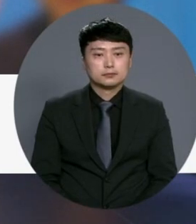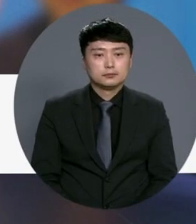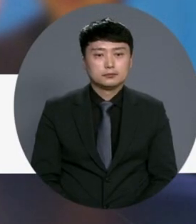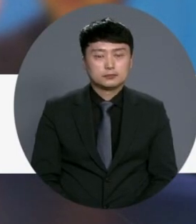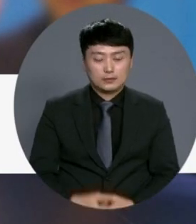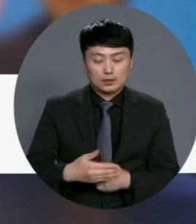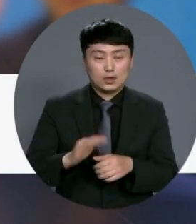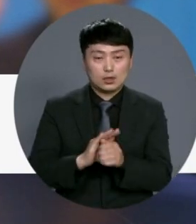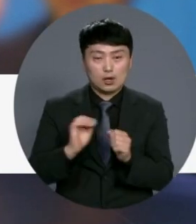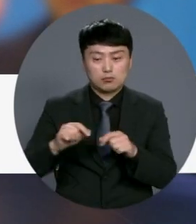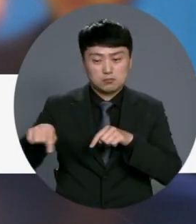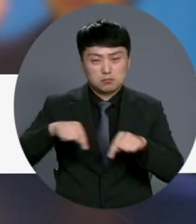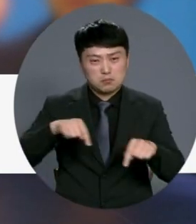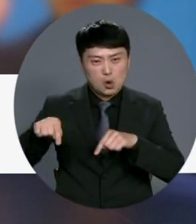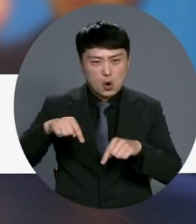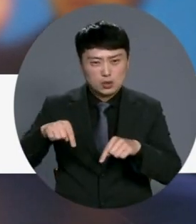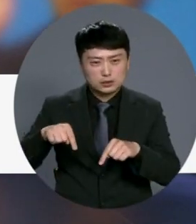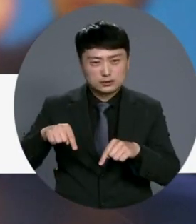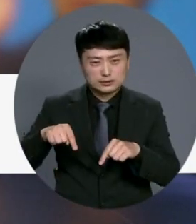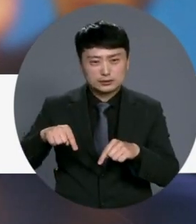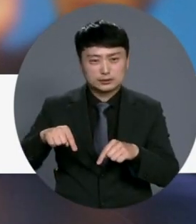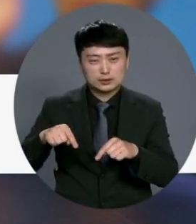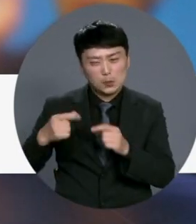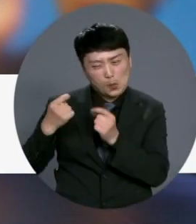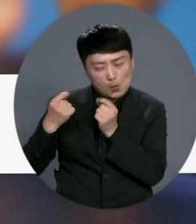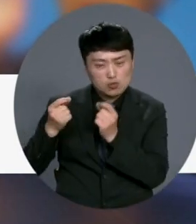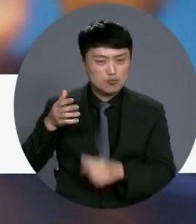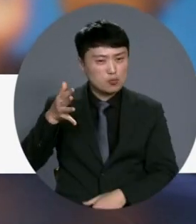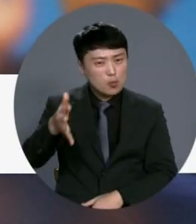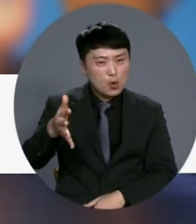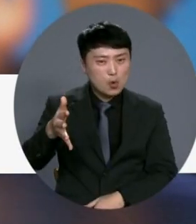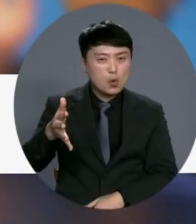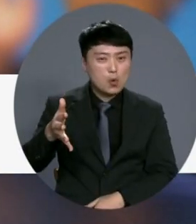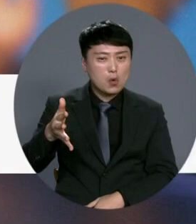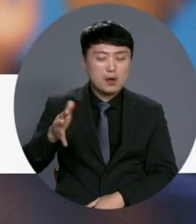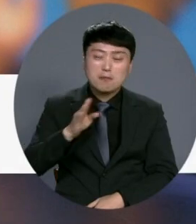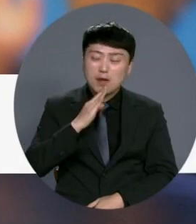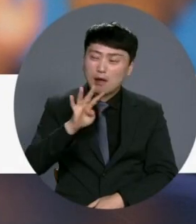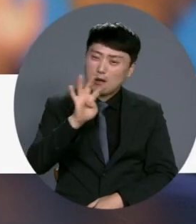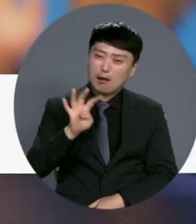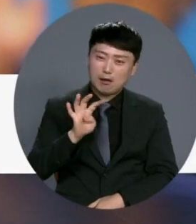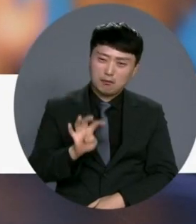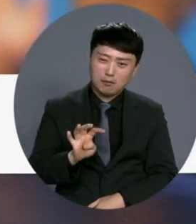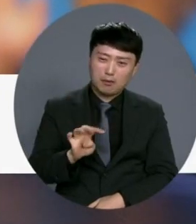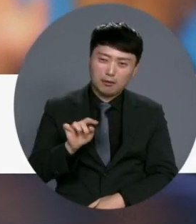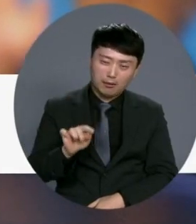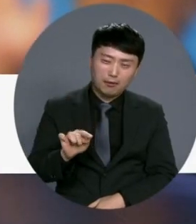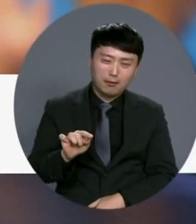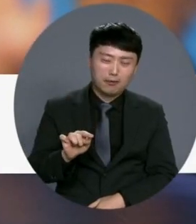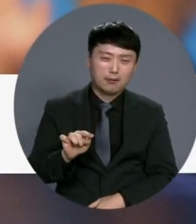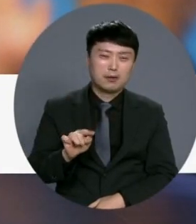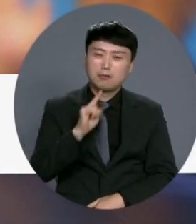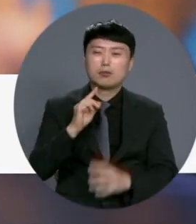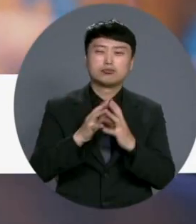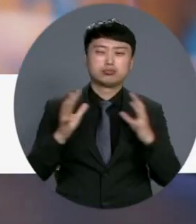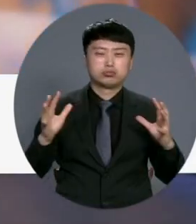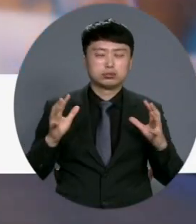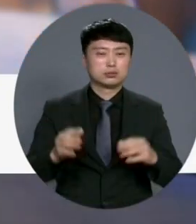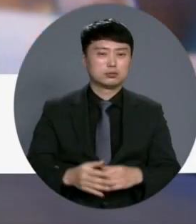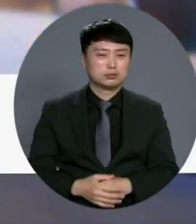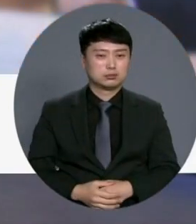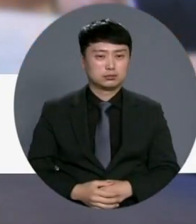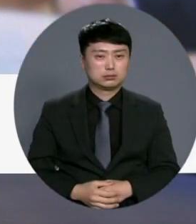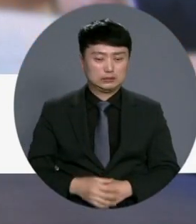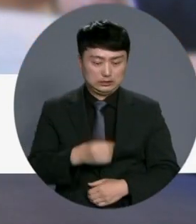요즘 대구 경북 정치권은 보수의 심장이란 말이 무색할 만큼 동네북으로 전락한 것 아니냐는 말이 나옵니다.